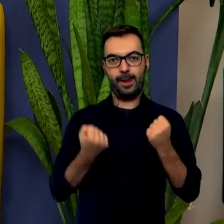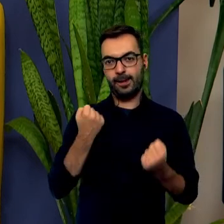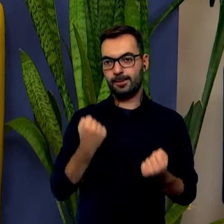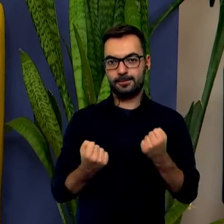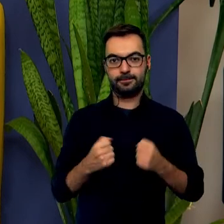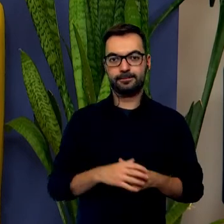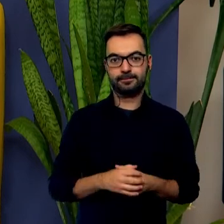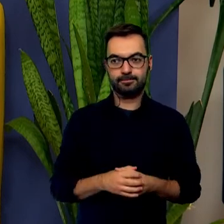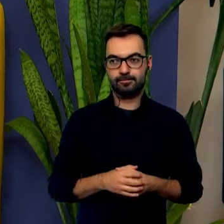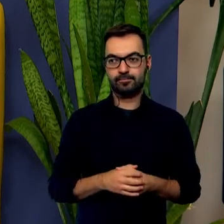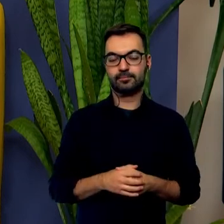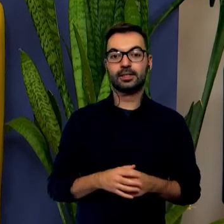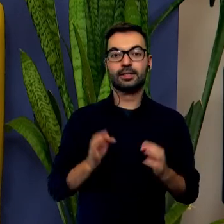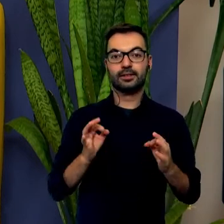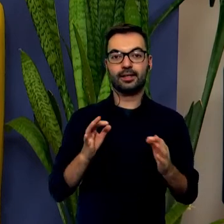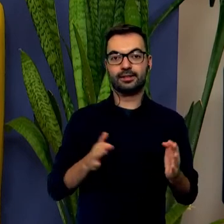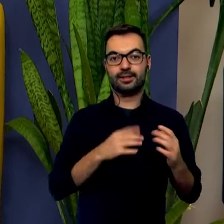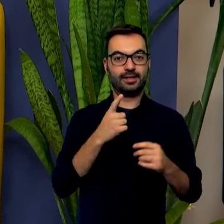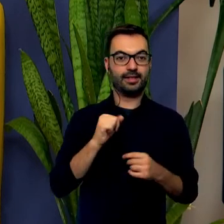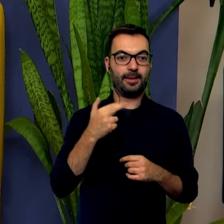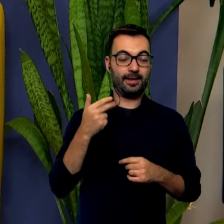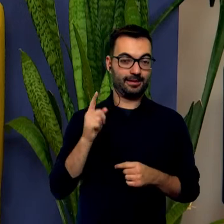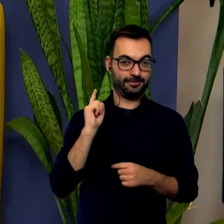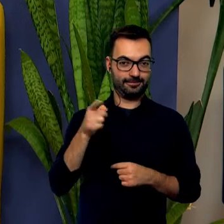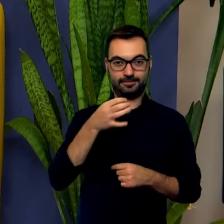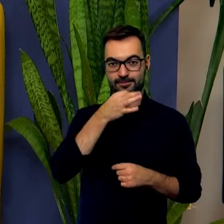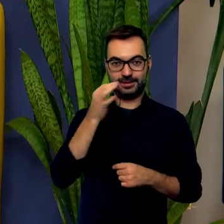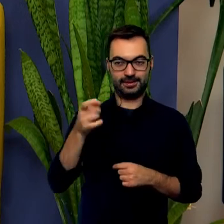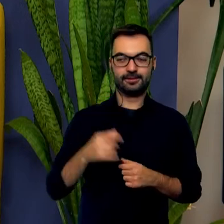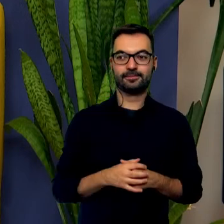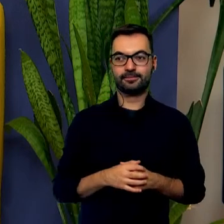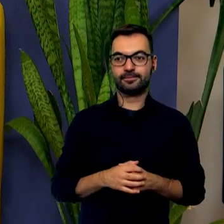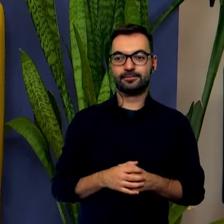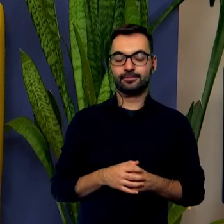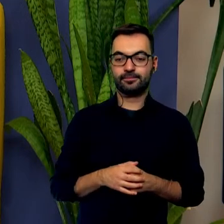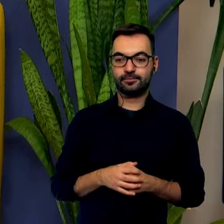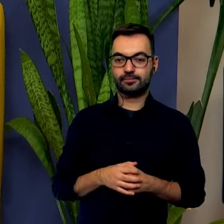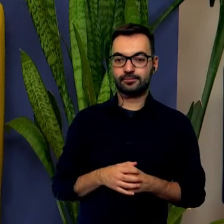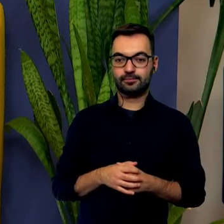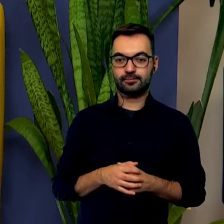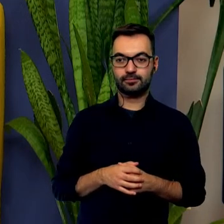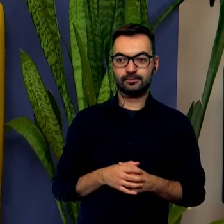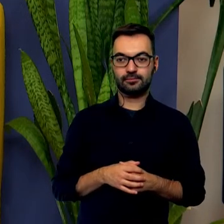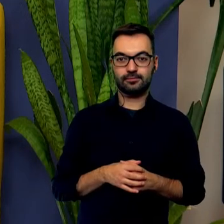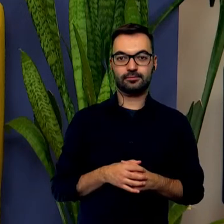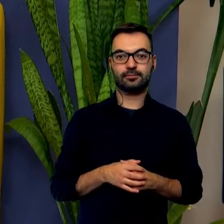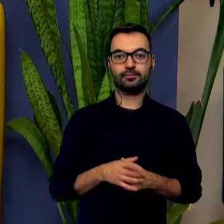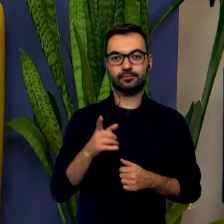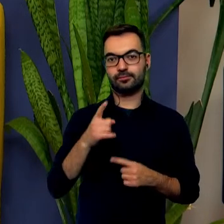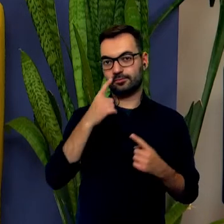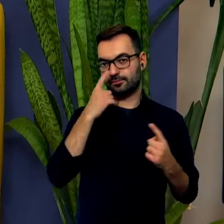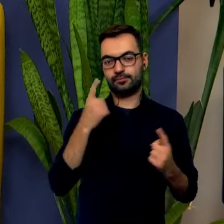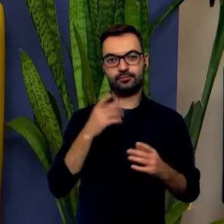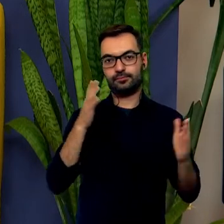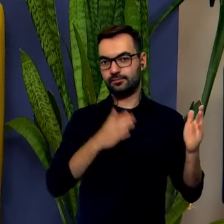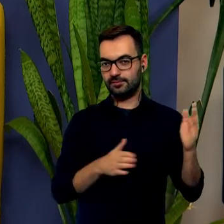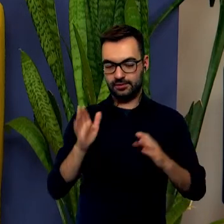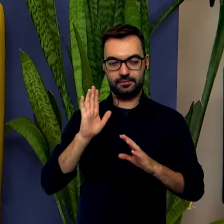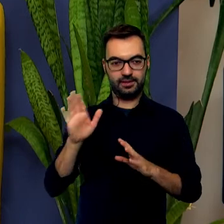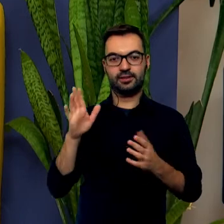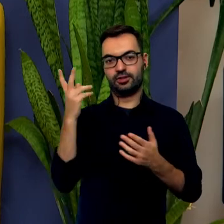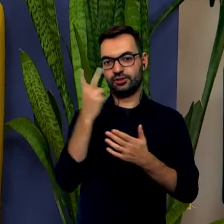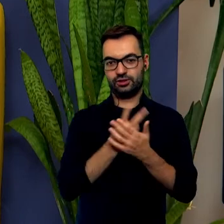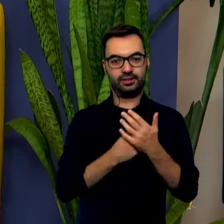trudnych. To teraz spojrzę na Damiana i do ciebie bym teraz odbiła tę piłeczkę. To znaczy jesteś świetnie przygotowany, masz